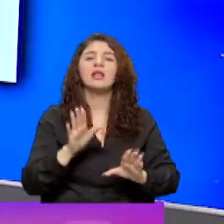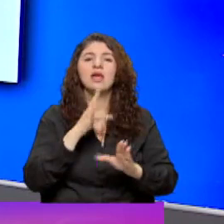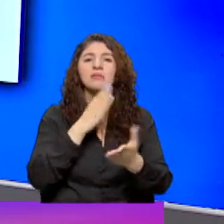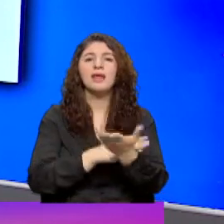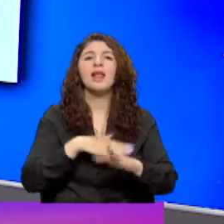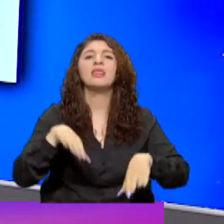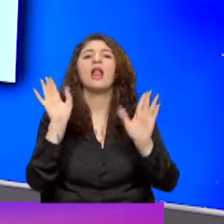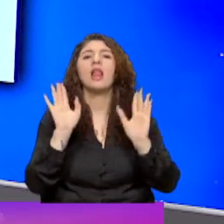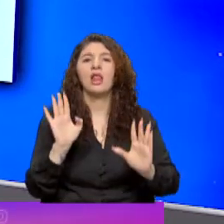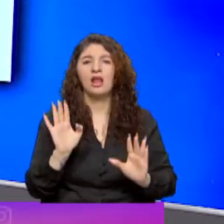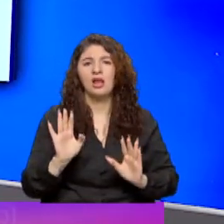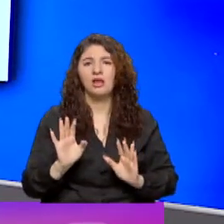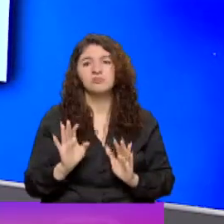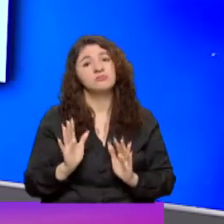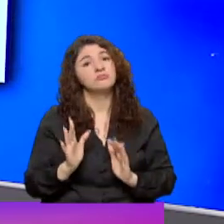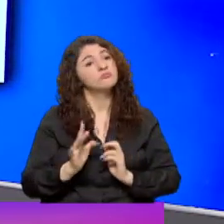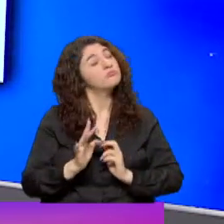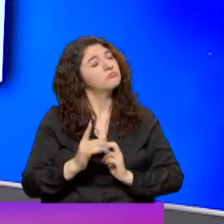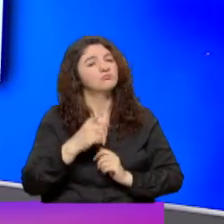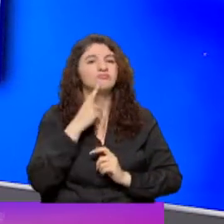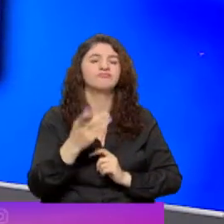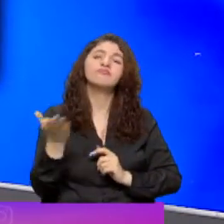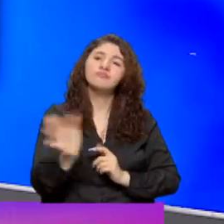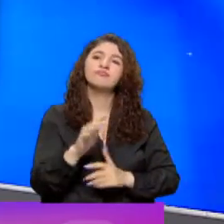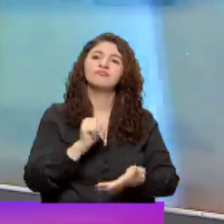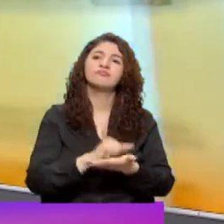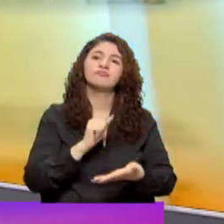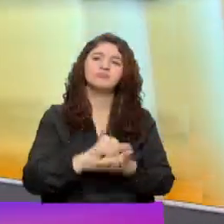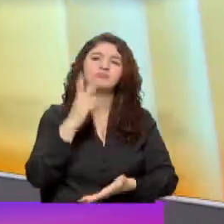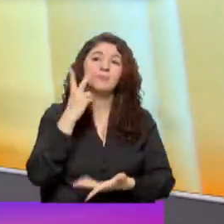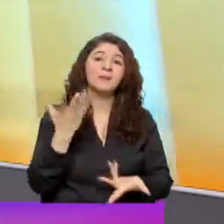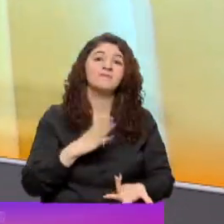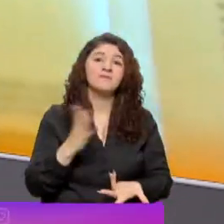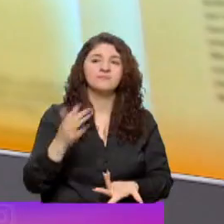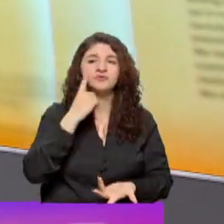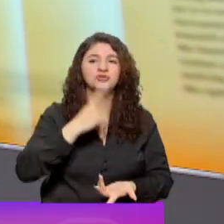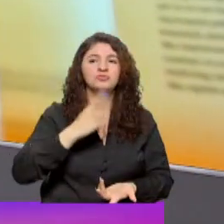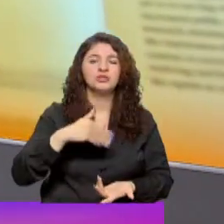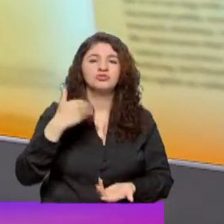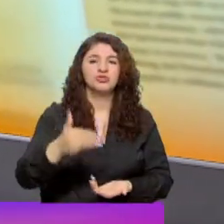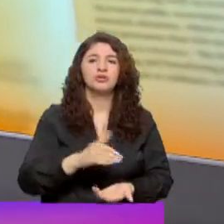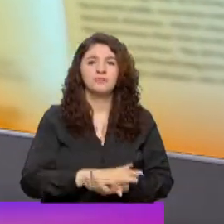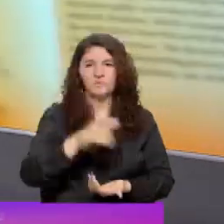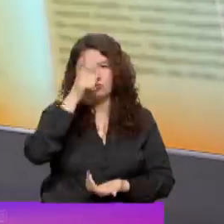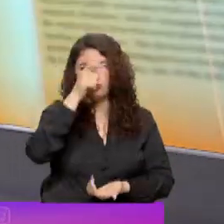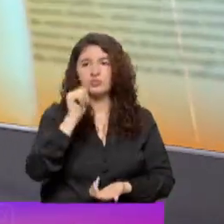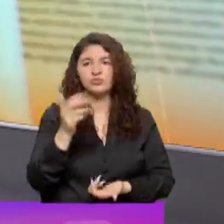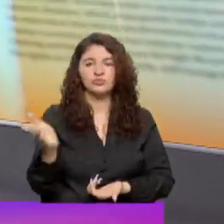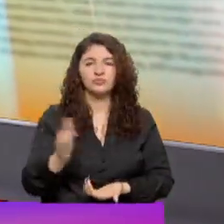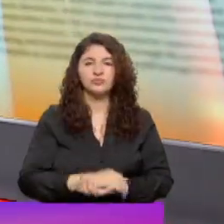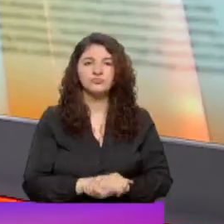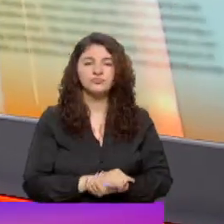yani Ne diyelim ve bir sonraki gazeteye geçelim bakalım ne var cumhuriyetten sonra Türk'ün